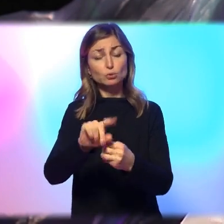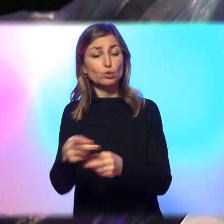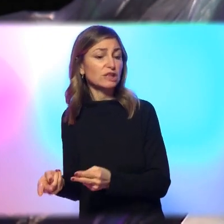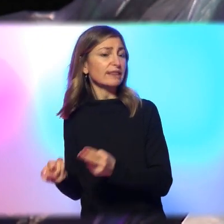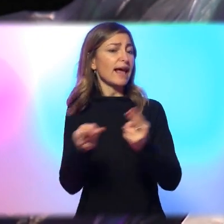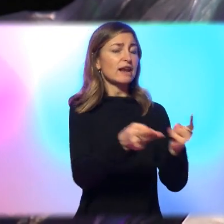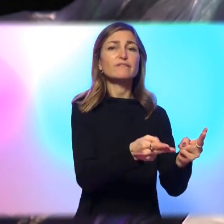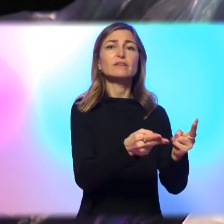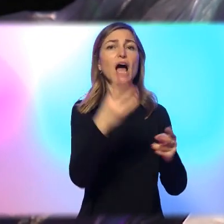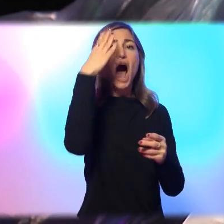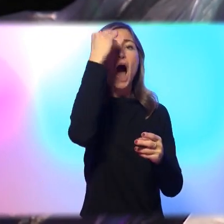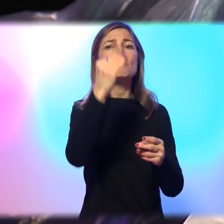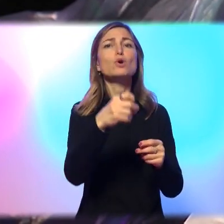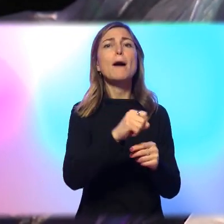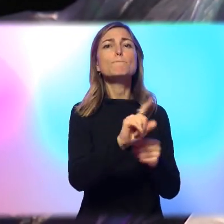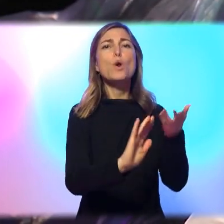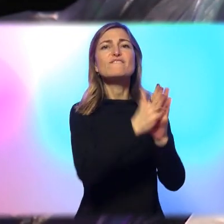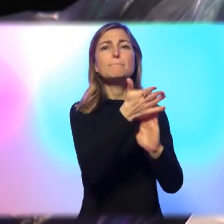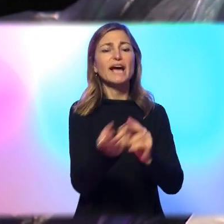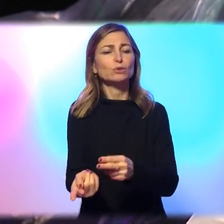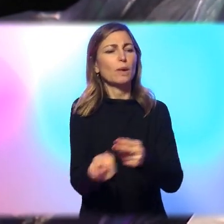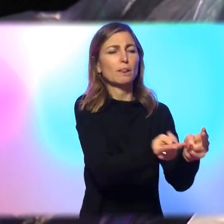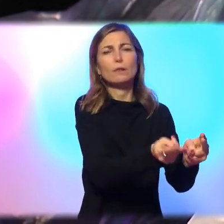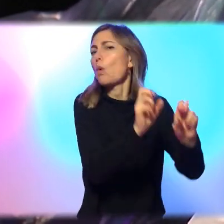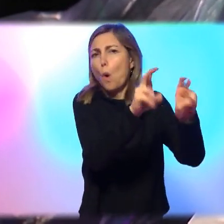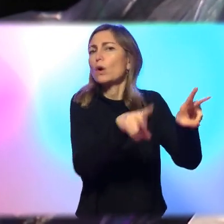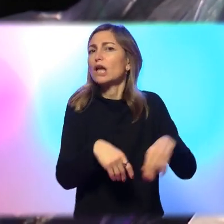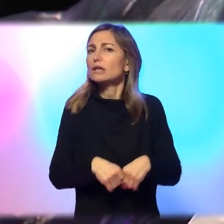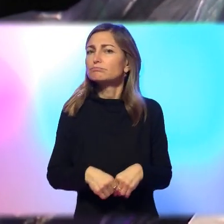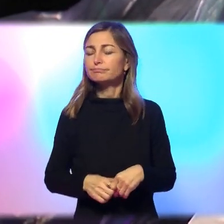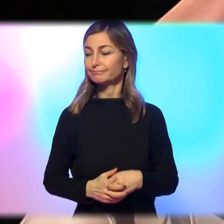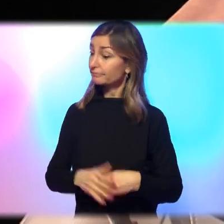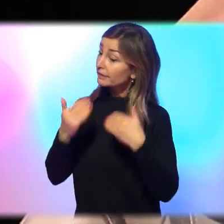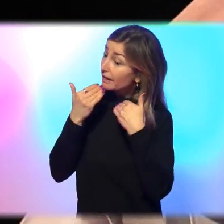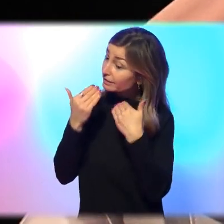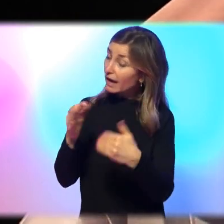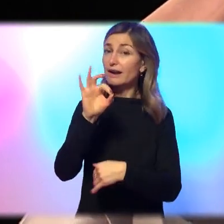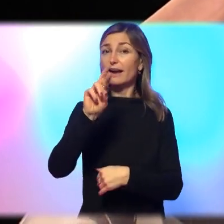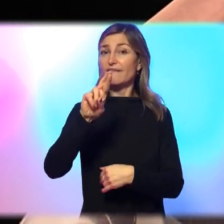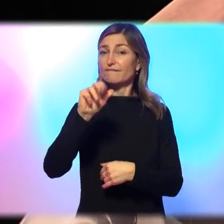Raum man eben diesen Mischmüll hat, der dann am Ende in der Hamburger Müllverbrennung landet.